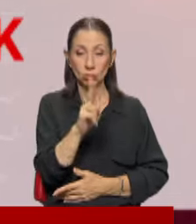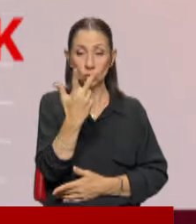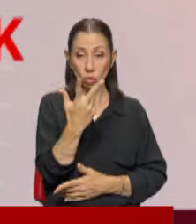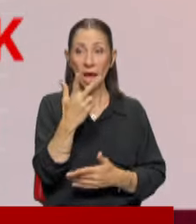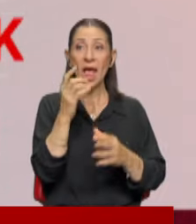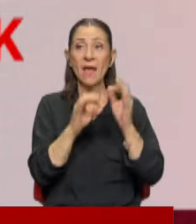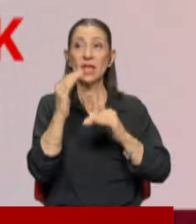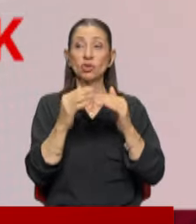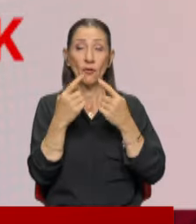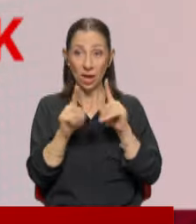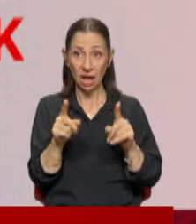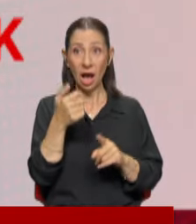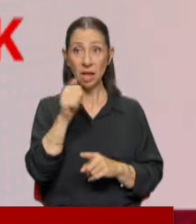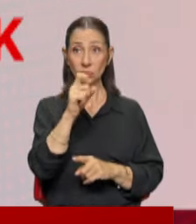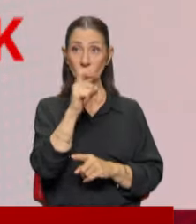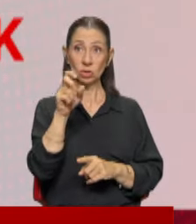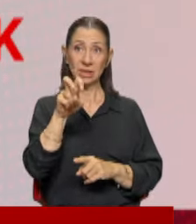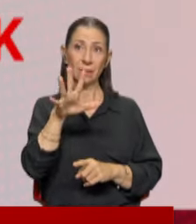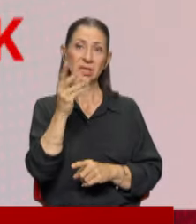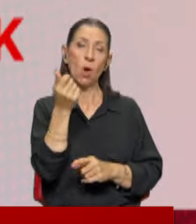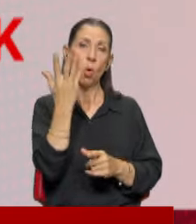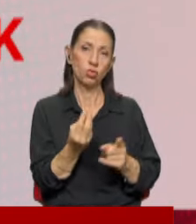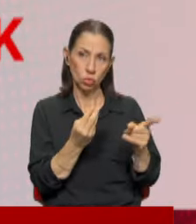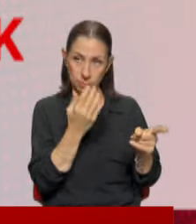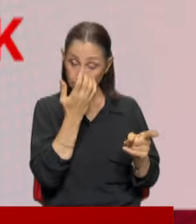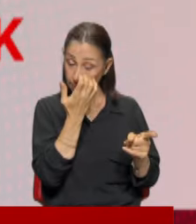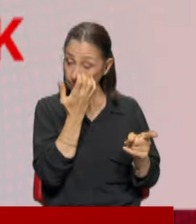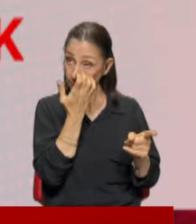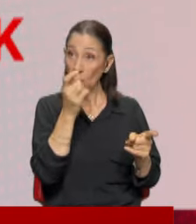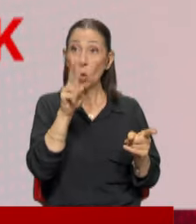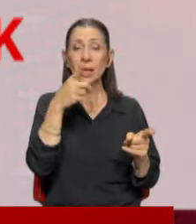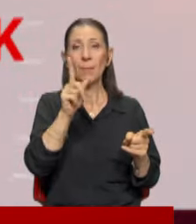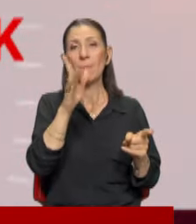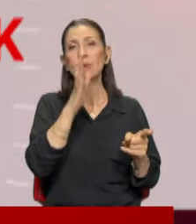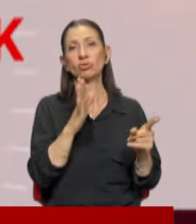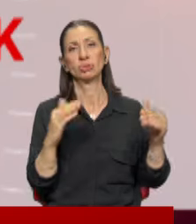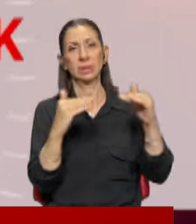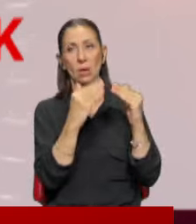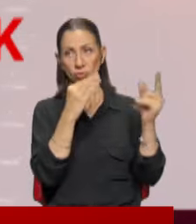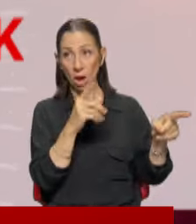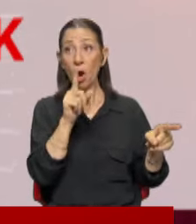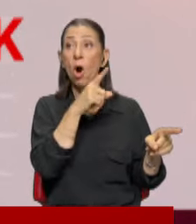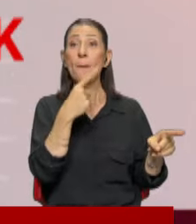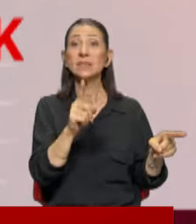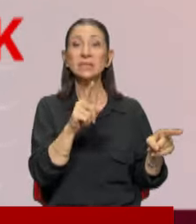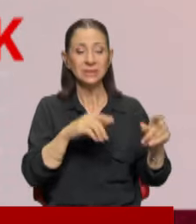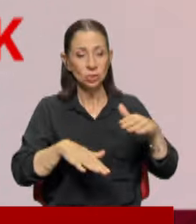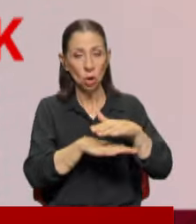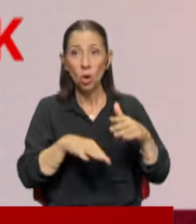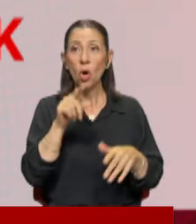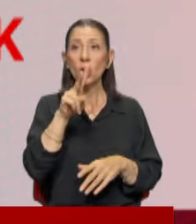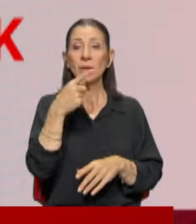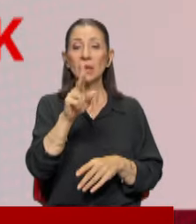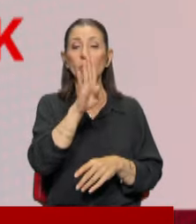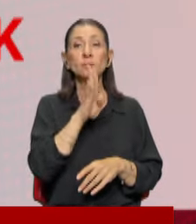%24,73 enflasyon farkıyla 6985 lira oldu. 12.500 liraya tamamlanacak. 10.000 liralık kök maaşı